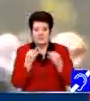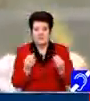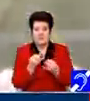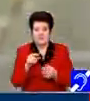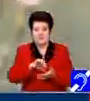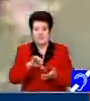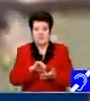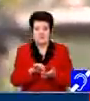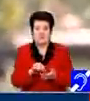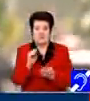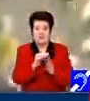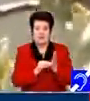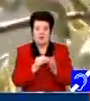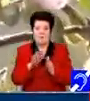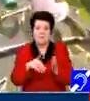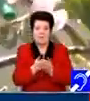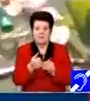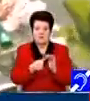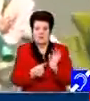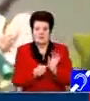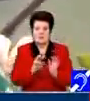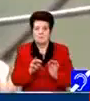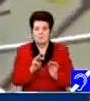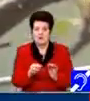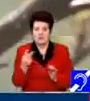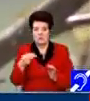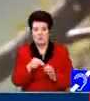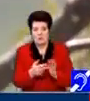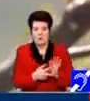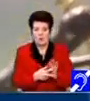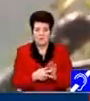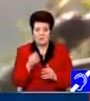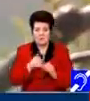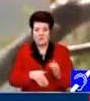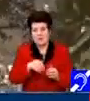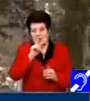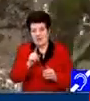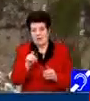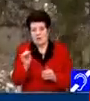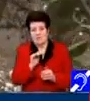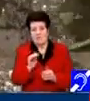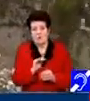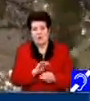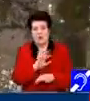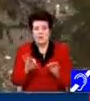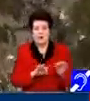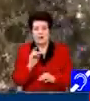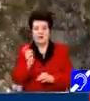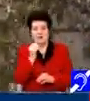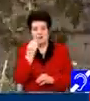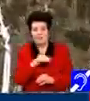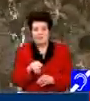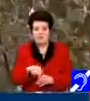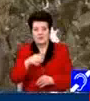pentru participarea la program până pe 16 martie 2018. La sfârșitul lunii februarie, proiectul USAID Agricultură